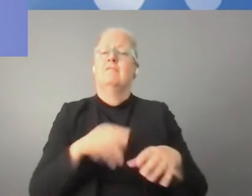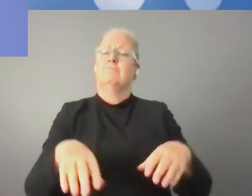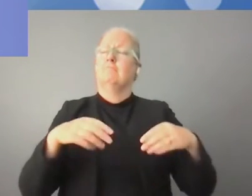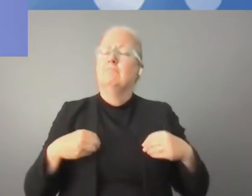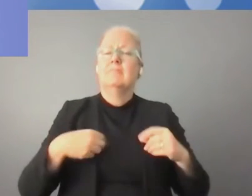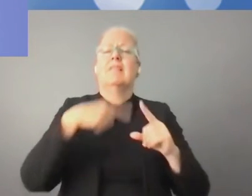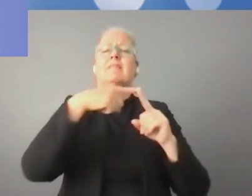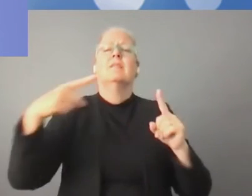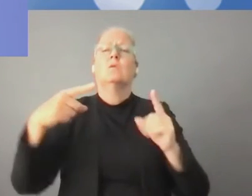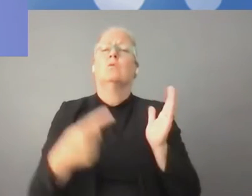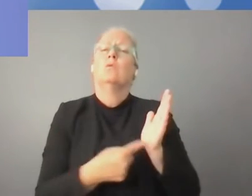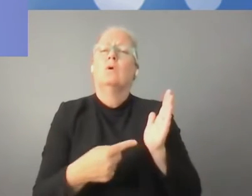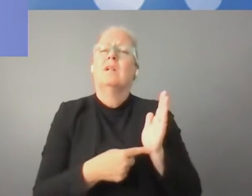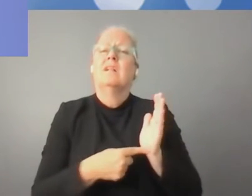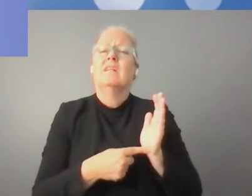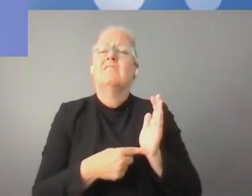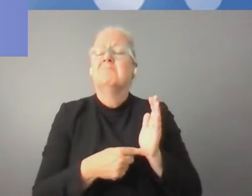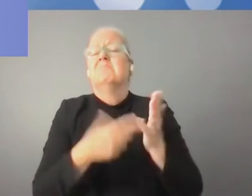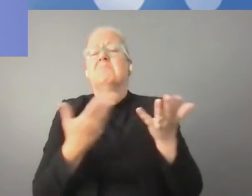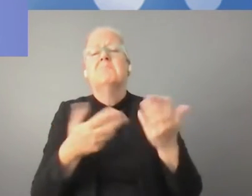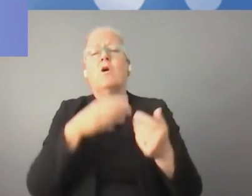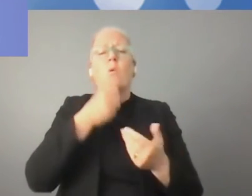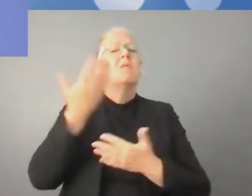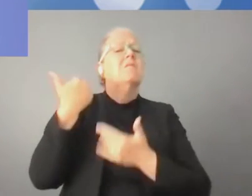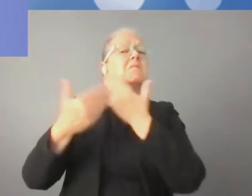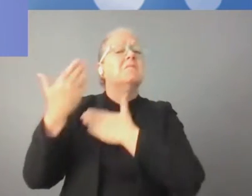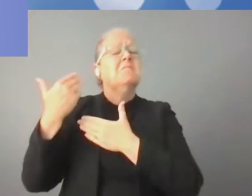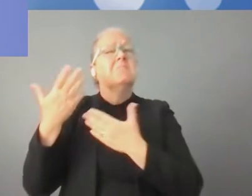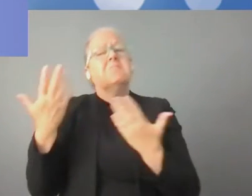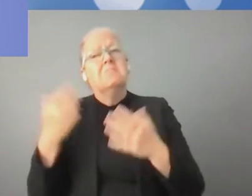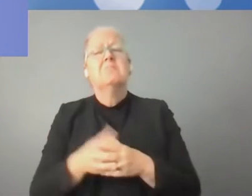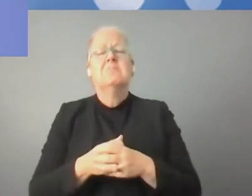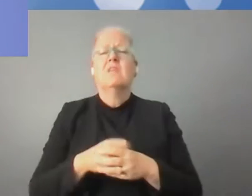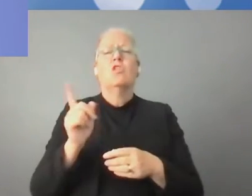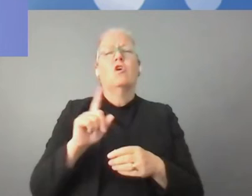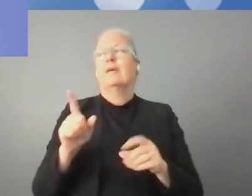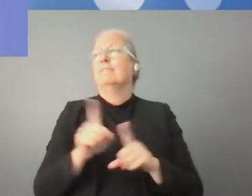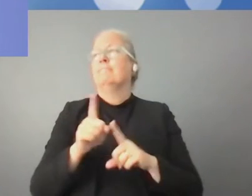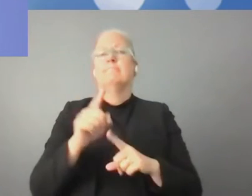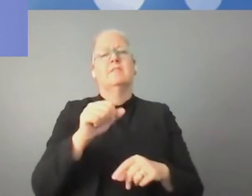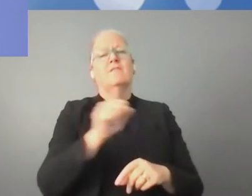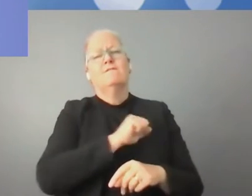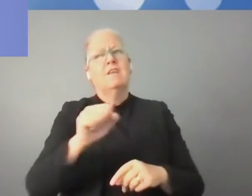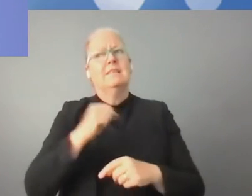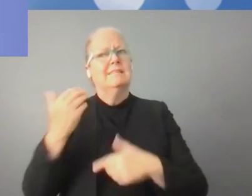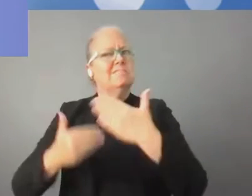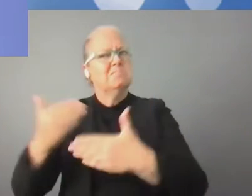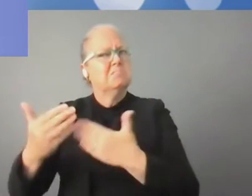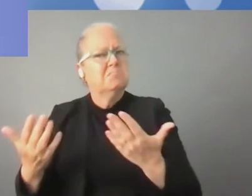контексте конкретного общества, поэтому цифровизация касается и всего общества. И первый вызов, если говорить о предприятиях,